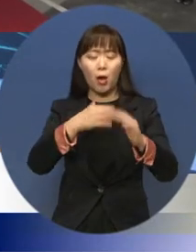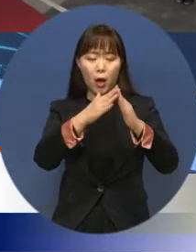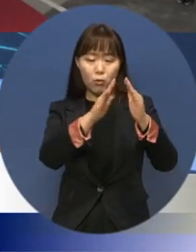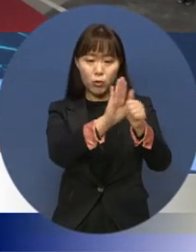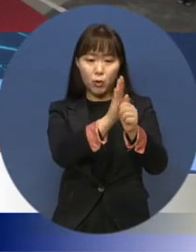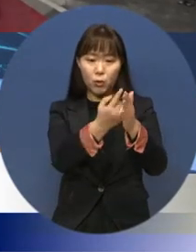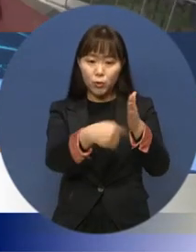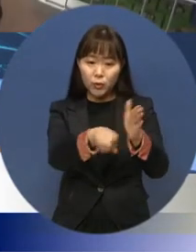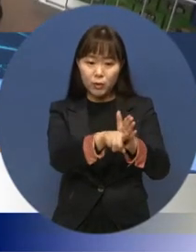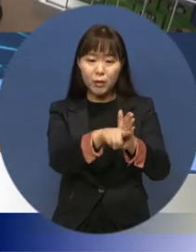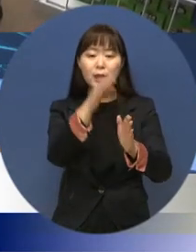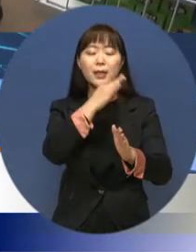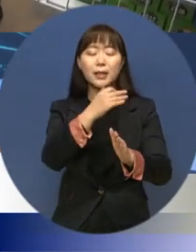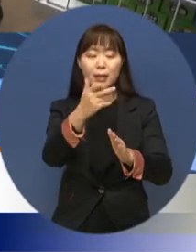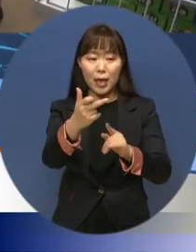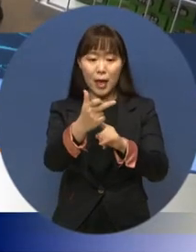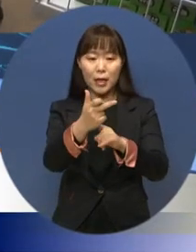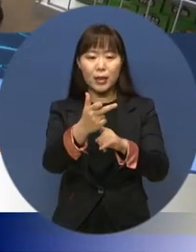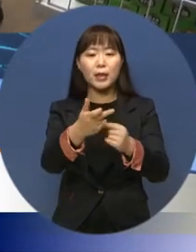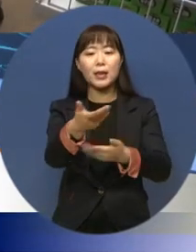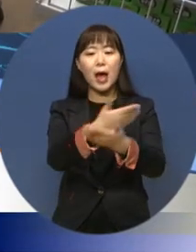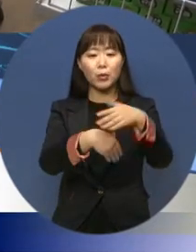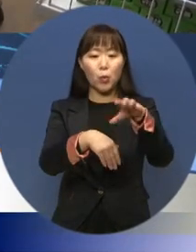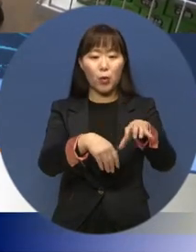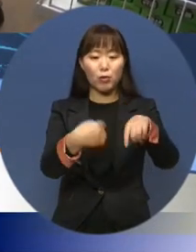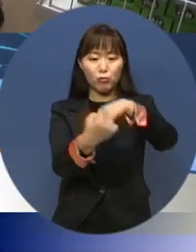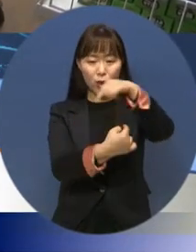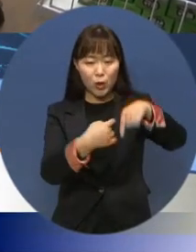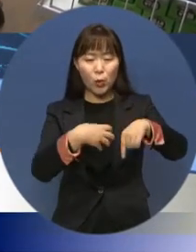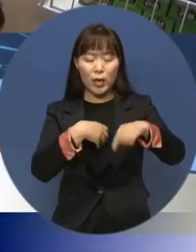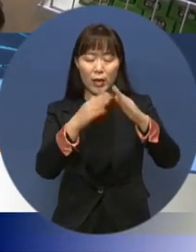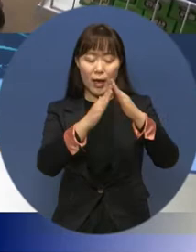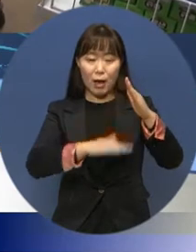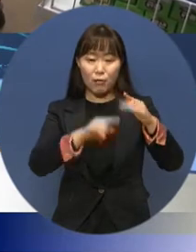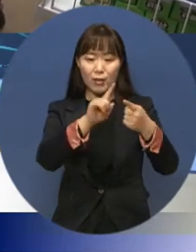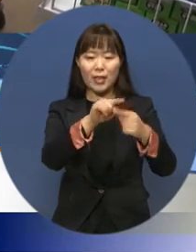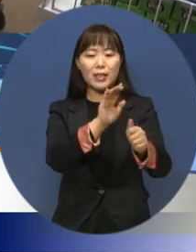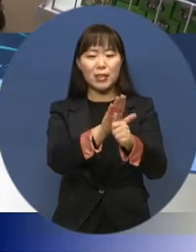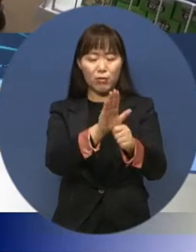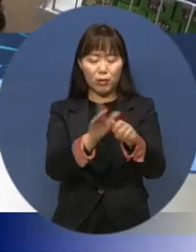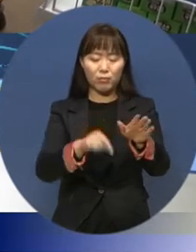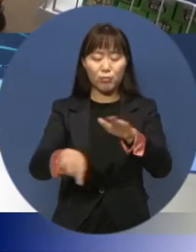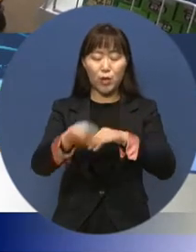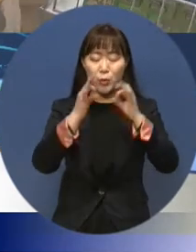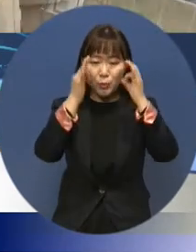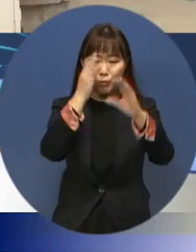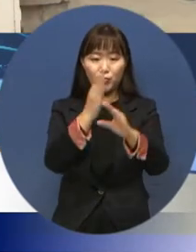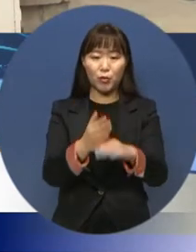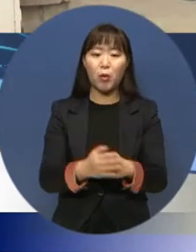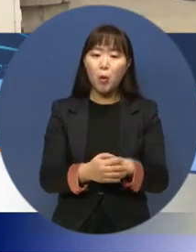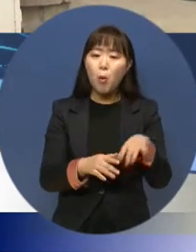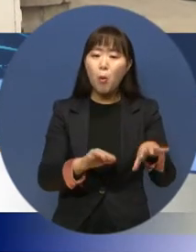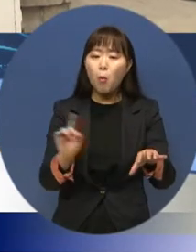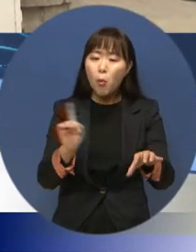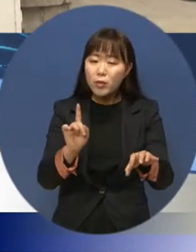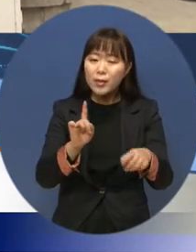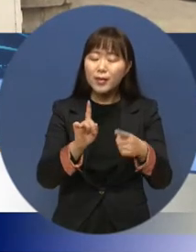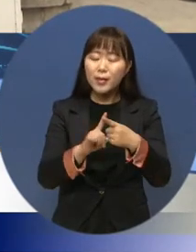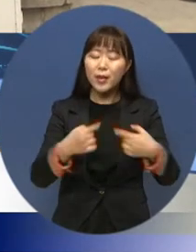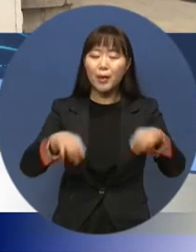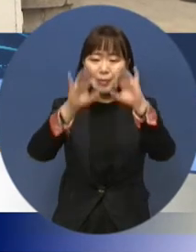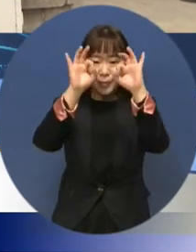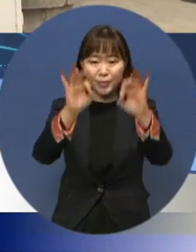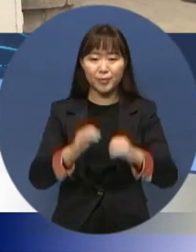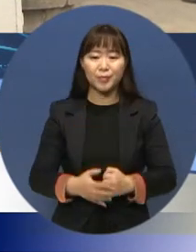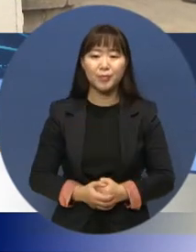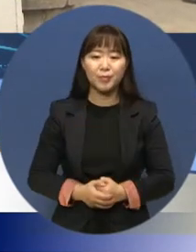지원을 위해 익산 나눔곳간을 운영하며 위기가구 지원에 앞장서고 있습니다. 나눔곳간이 어떤 곳인지 정화영